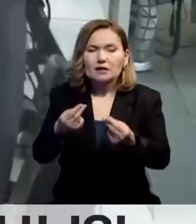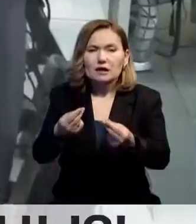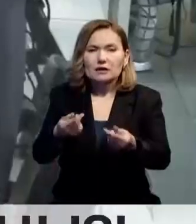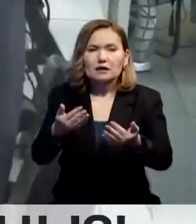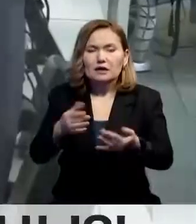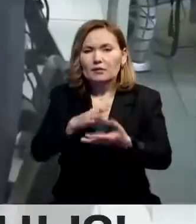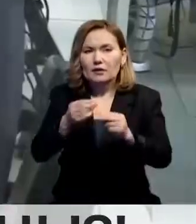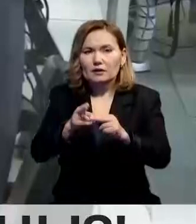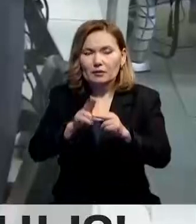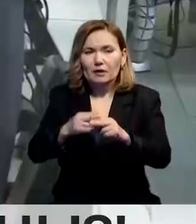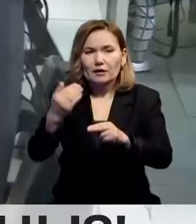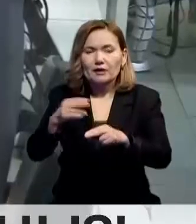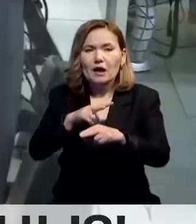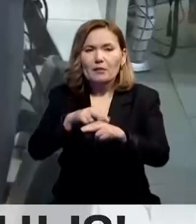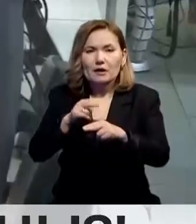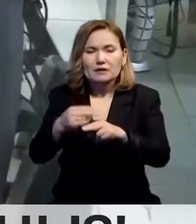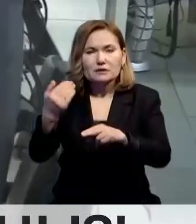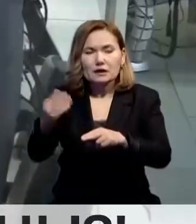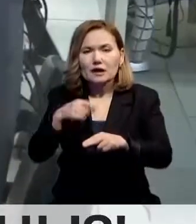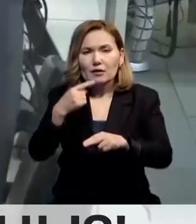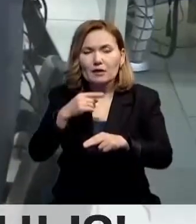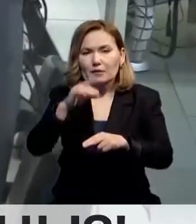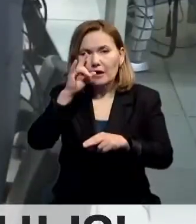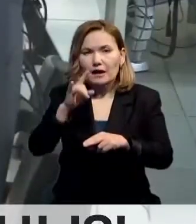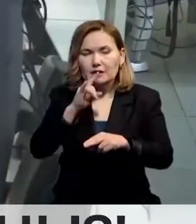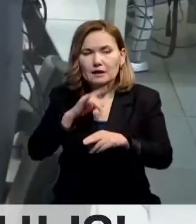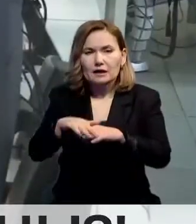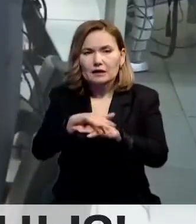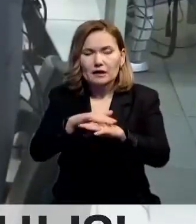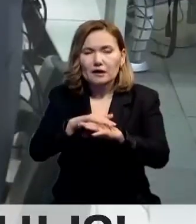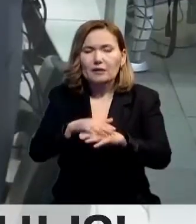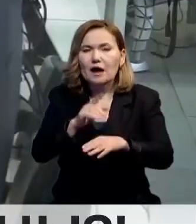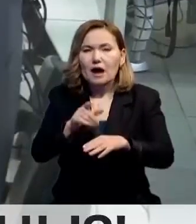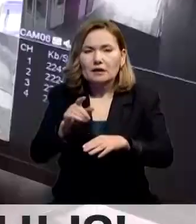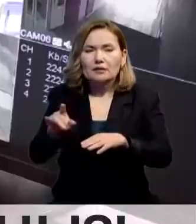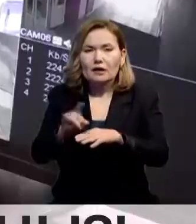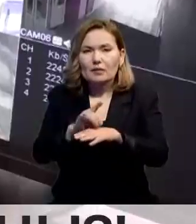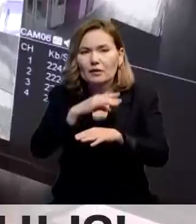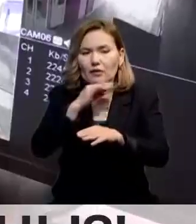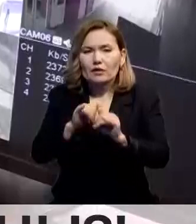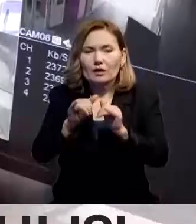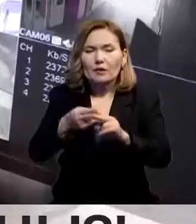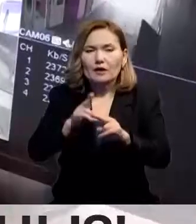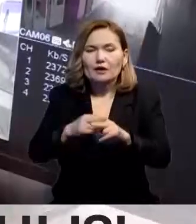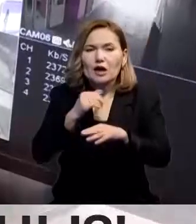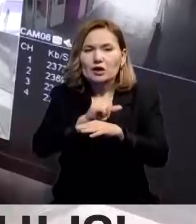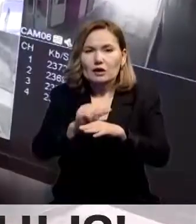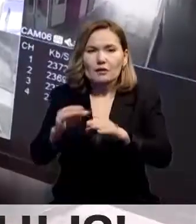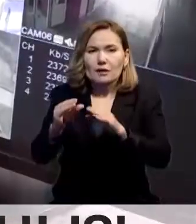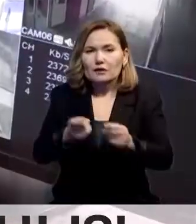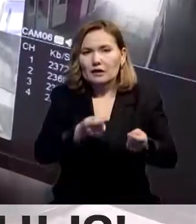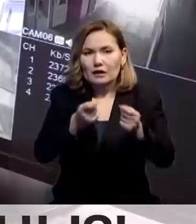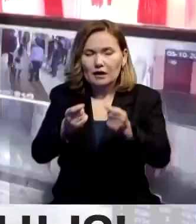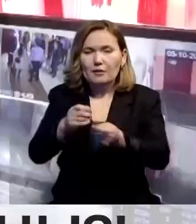тек заң аясында шешуге шақырады. Айта кетейік, елімізде 23 қаңтардан бері шетелдік автокөліктерді заңдастыру бойынша акция